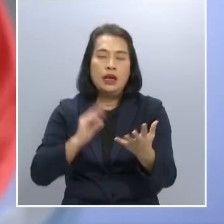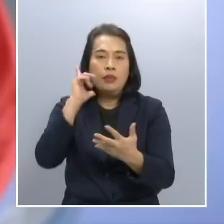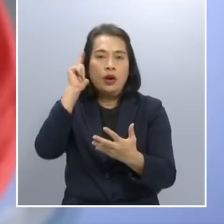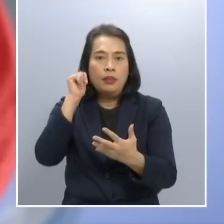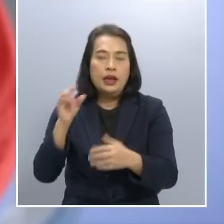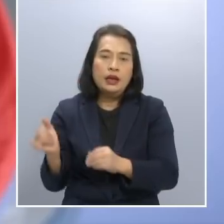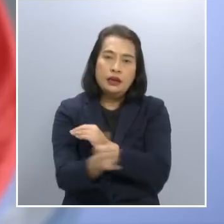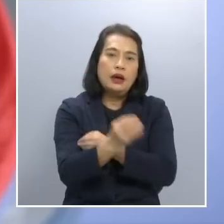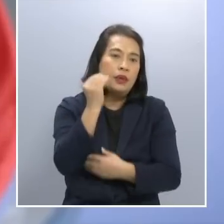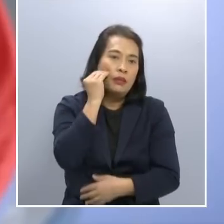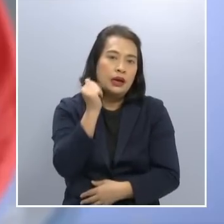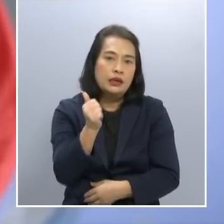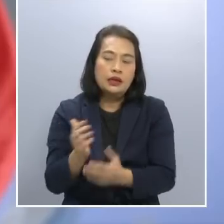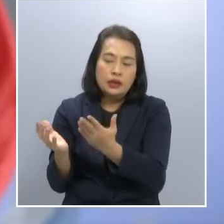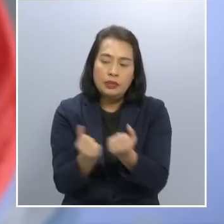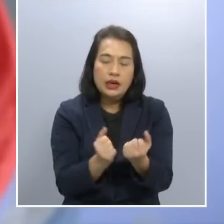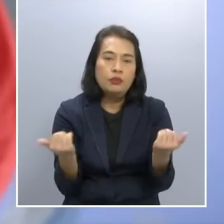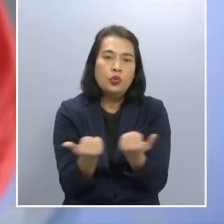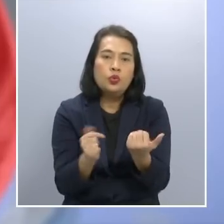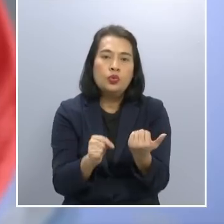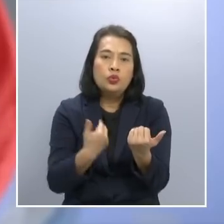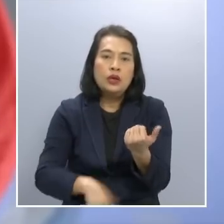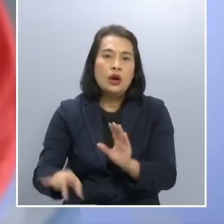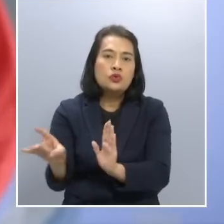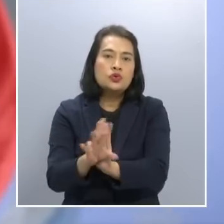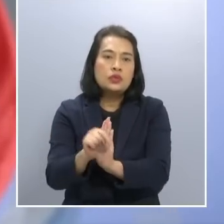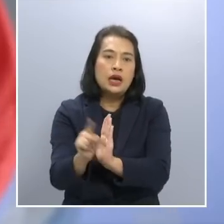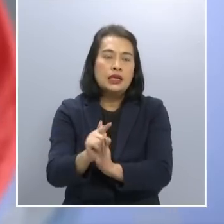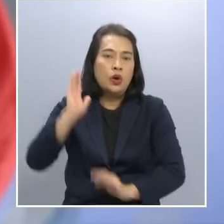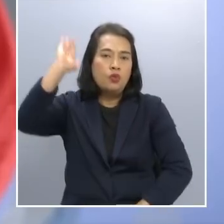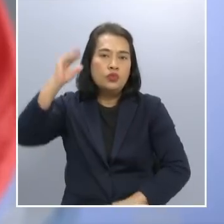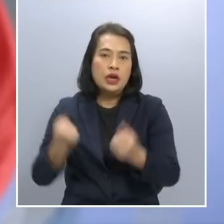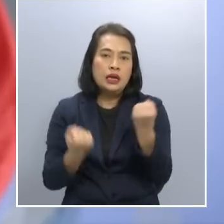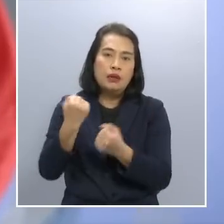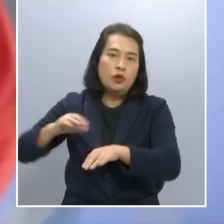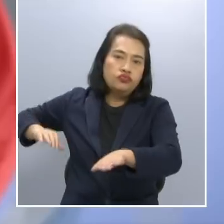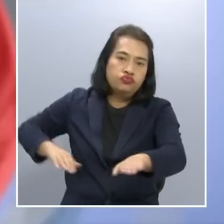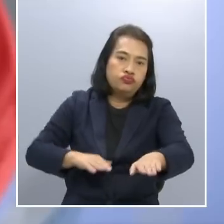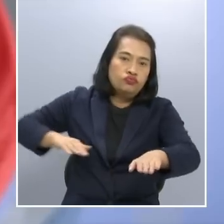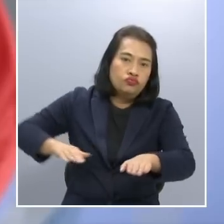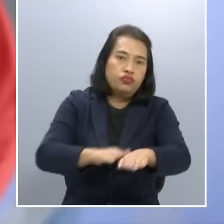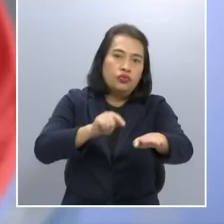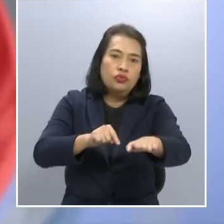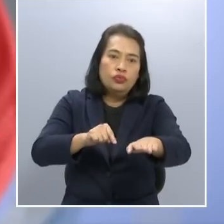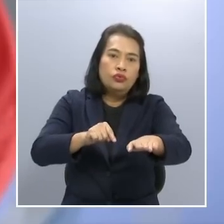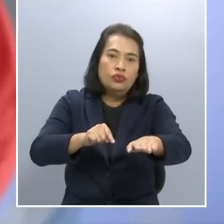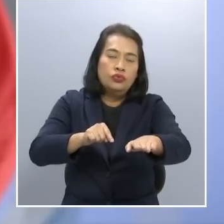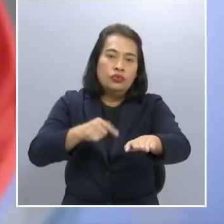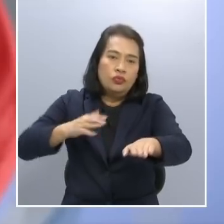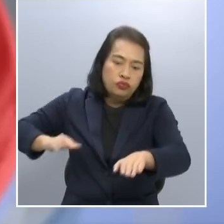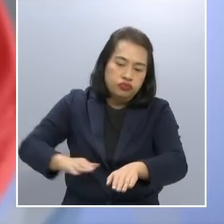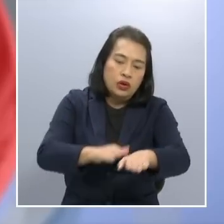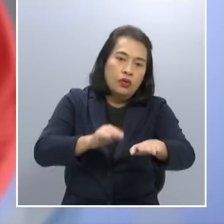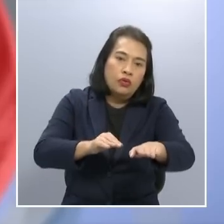อกได้ไปรับนะ ฮะ สุดท้ายกลับมาผู้ชายเนี่ยขับรถตามแล้วไล่ชนไล่ชนเสร็